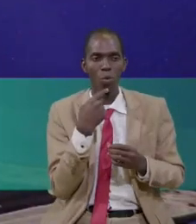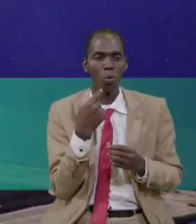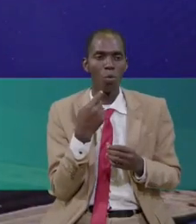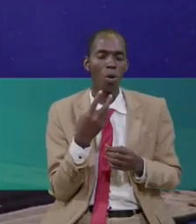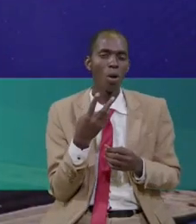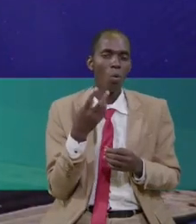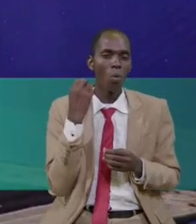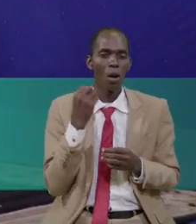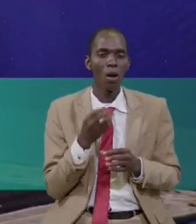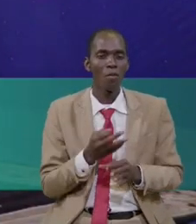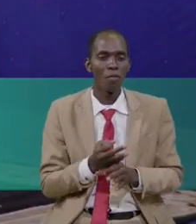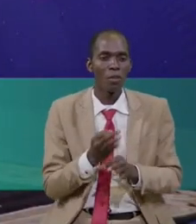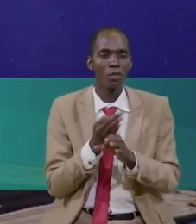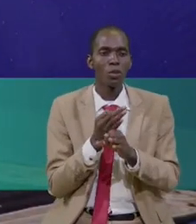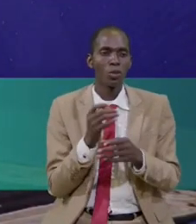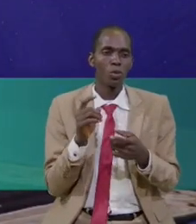l'a établi.